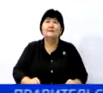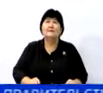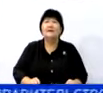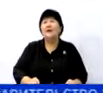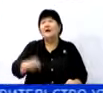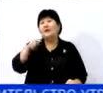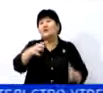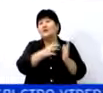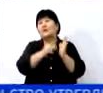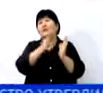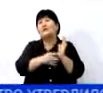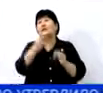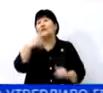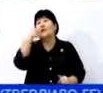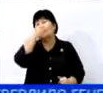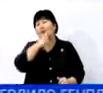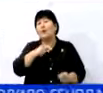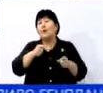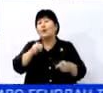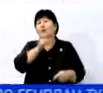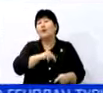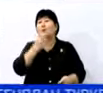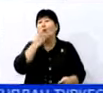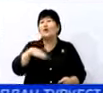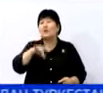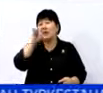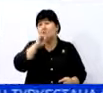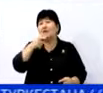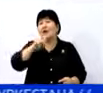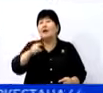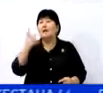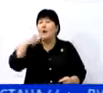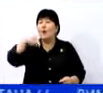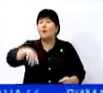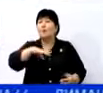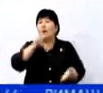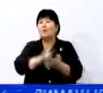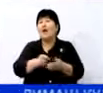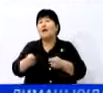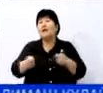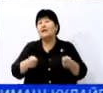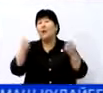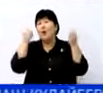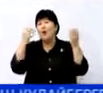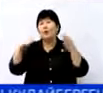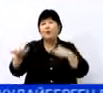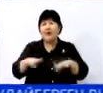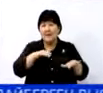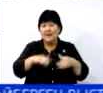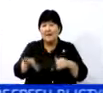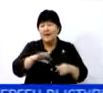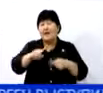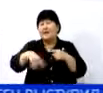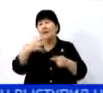В 1992 году устроился на работу «Южнефтегаз». Прежде на Кумколе была должность заведующего культурными мероприятиями.